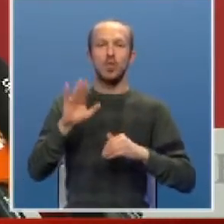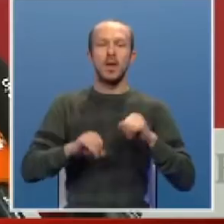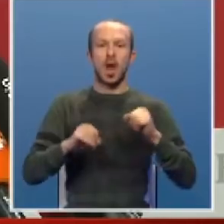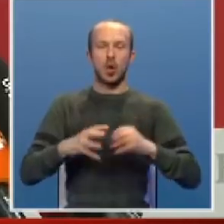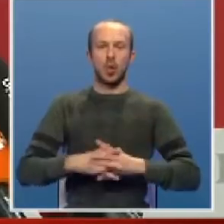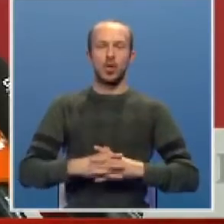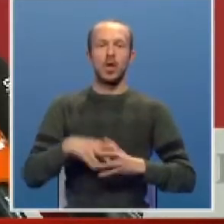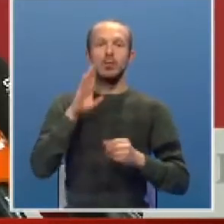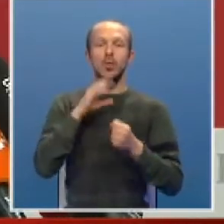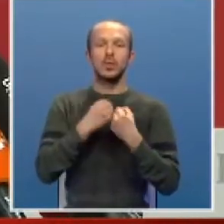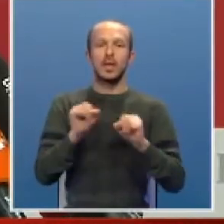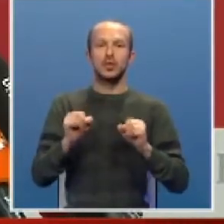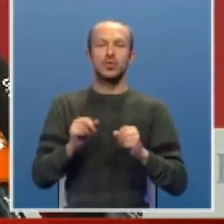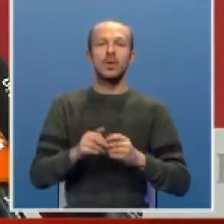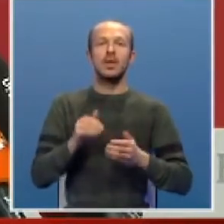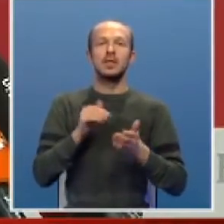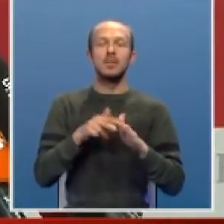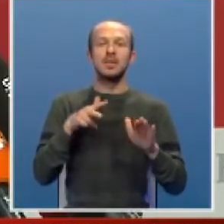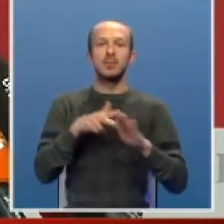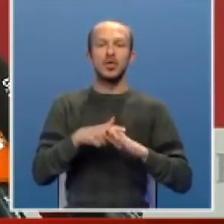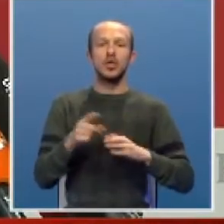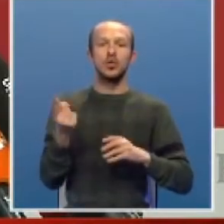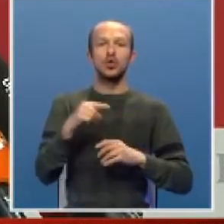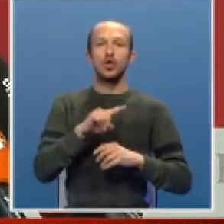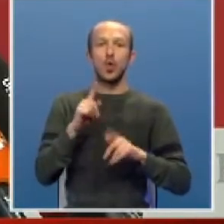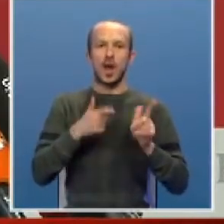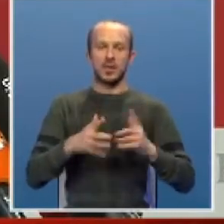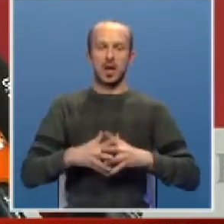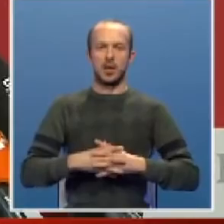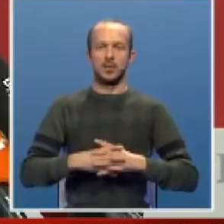kako Bosni i Hercegovini treba spriječiti da ne dođe do rata.